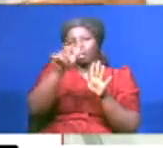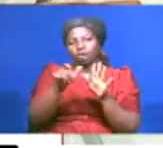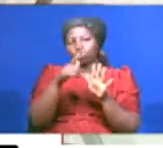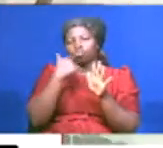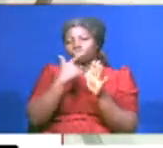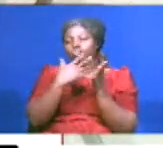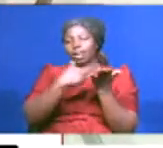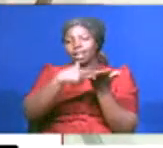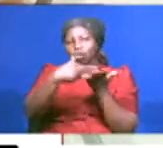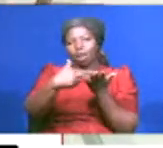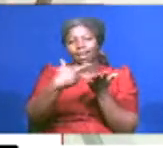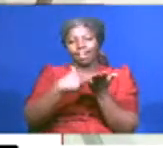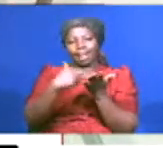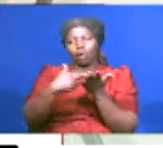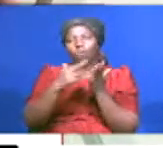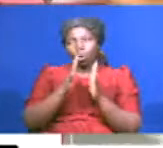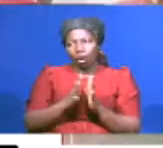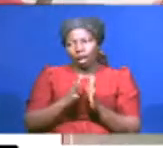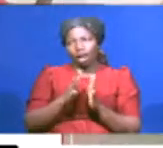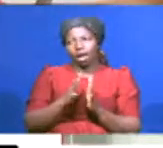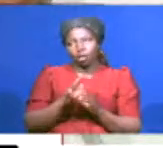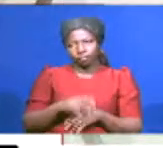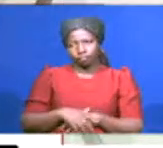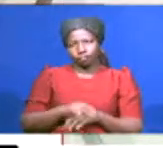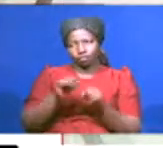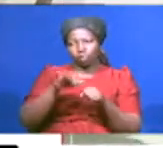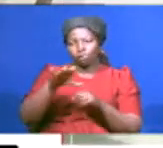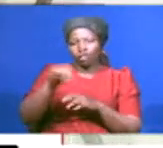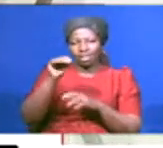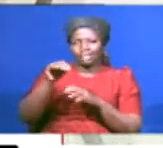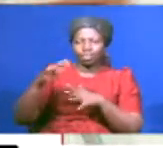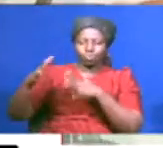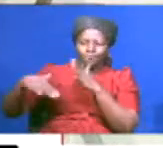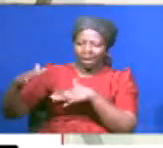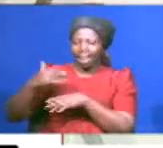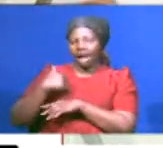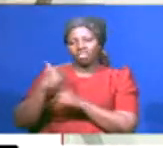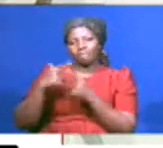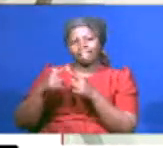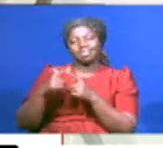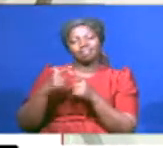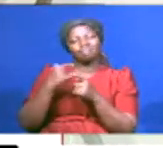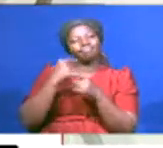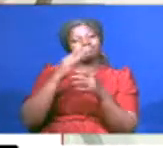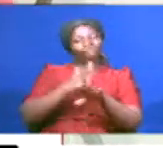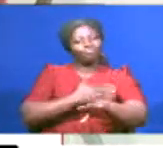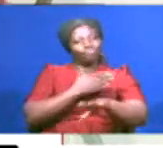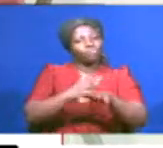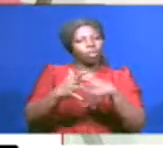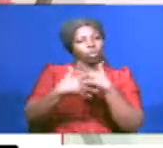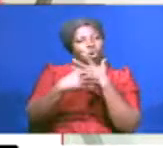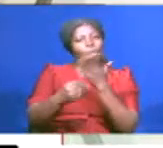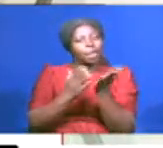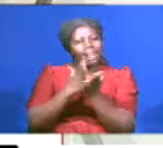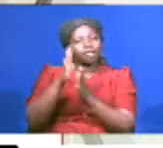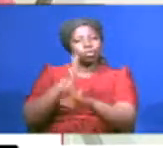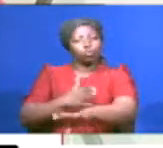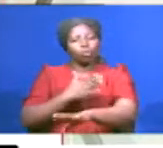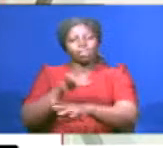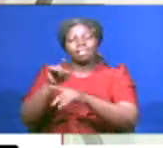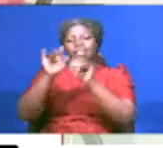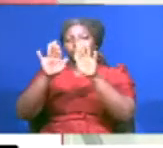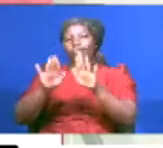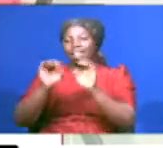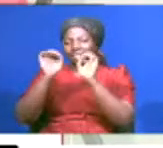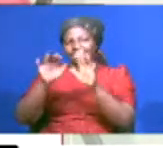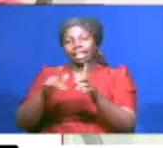wanacheza nyimbo za watu. Yes. Tukuta ni bendi lakini anacheza nyimbo za copyright. Yeah. Sasa hiyo hivi haina maana. Mm-hmm. Ni kurudisha tu watu na nyimbo za watu. Lakini